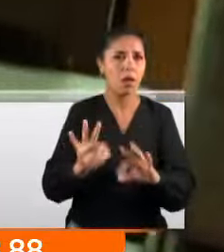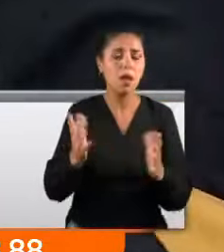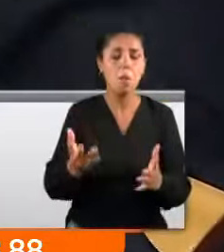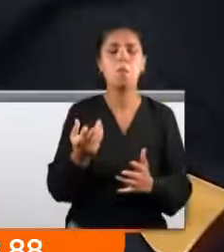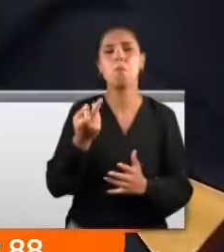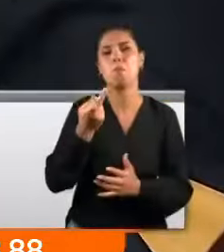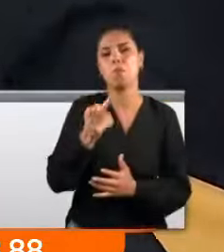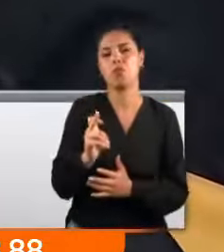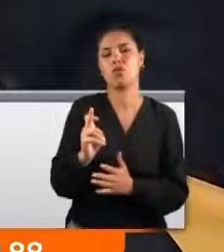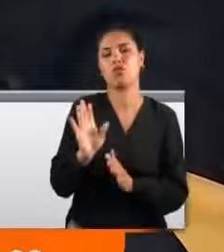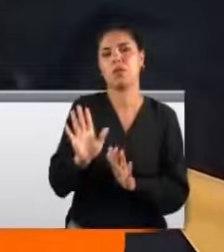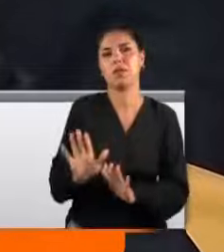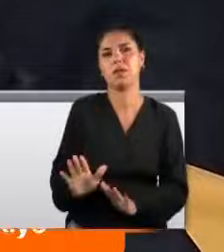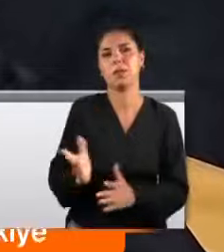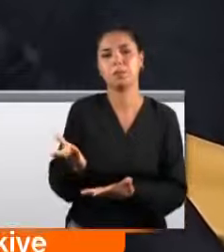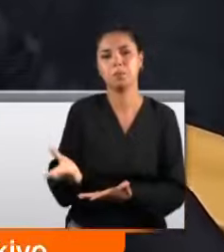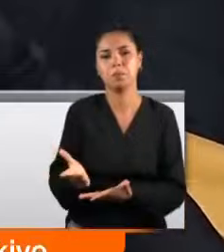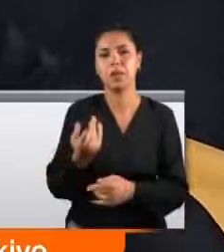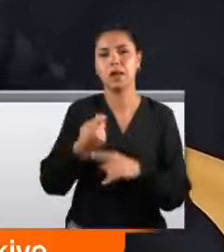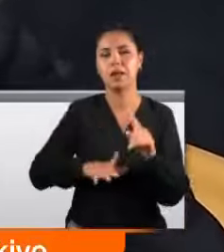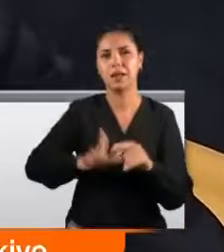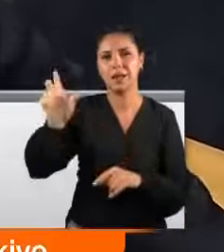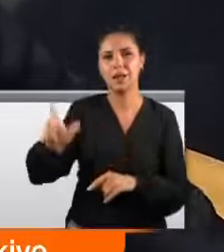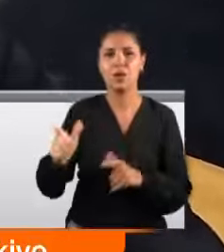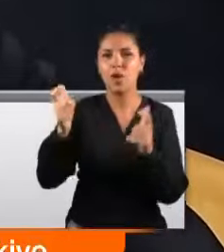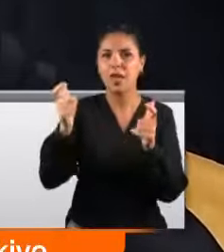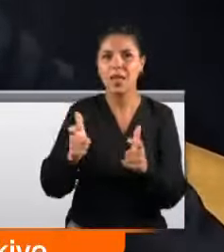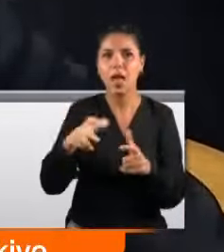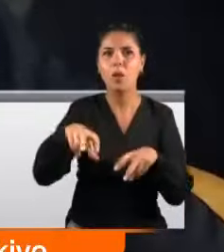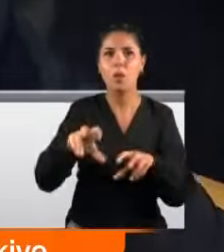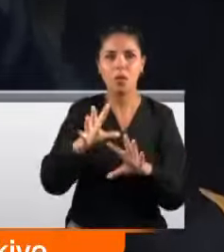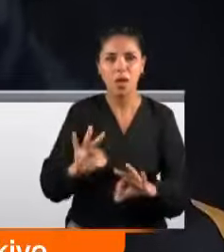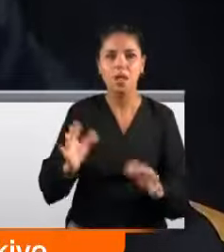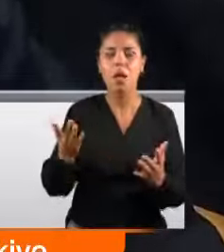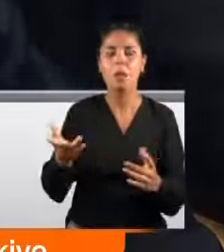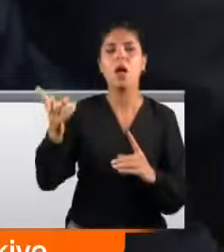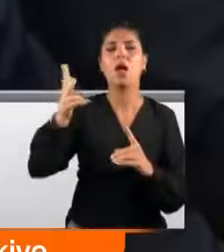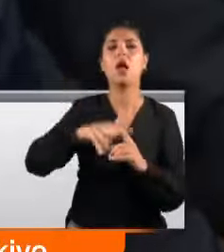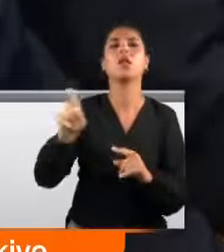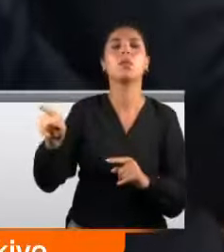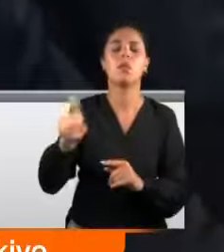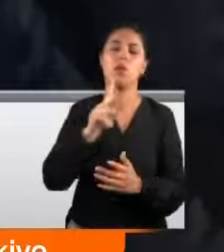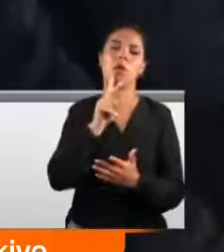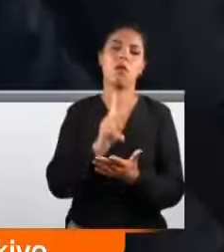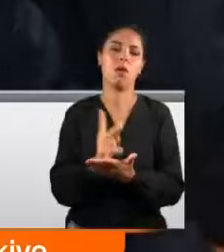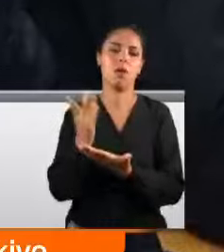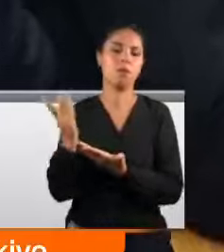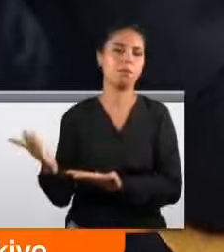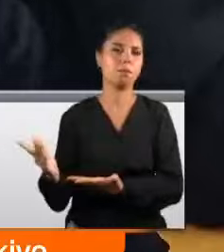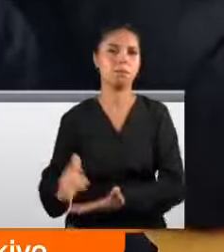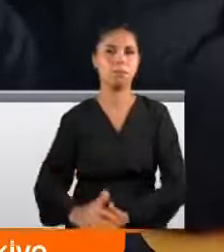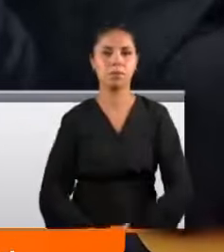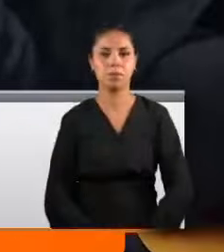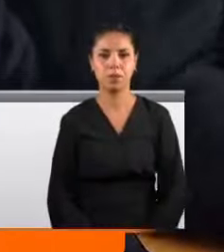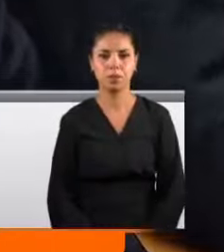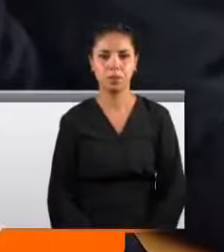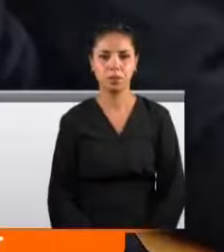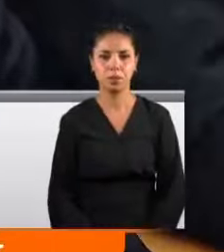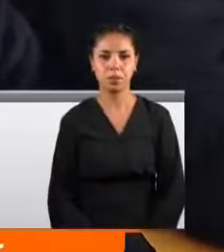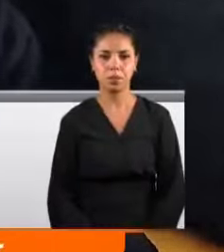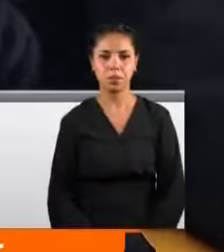kaldı. Kemal Kılıçdaroğlu için protokolde yer de ayrıldı. Davet edildi ama katılmama kararı aldı. Sayın genel başkanımızın kendi takdiridir.